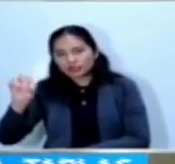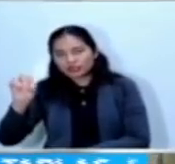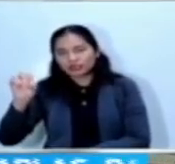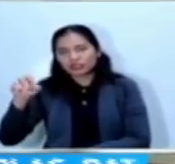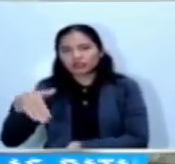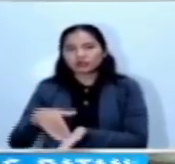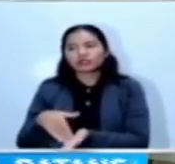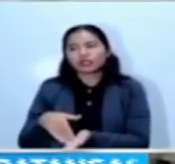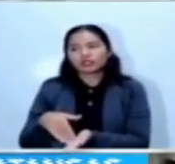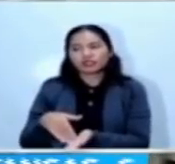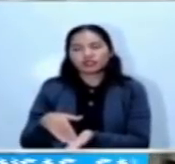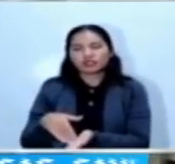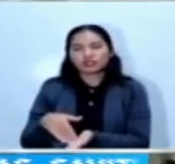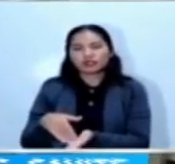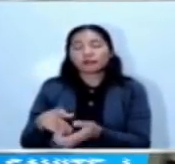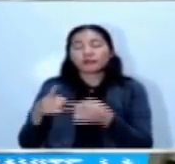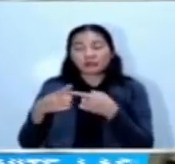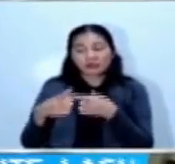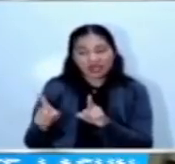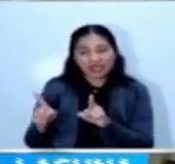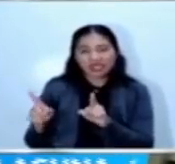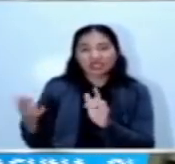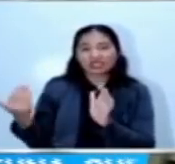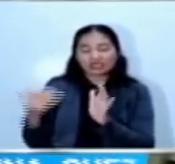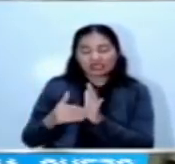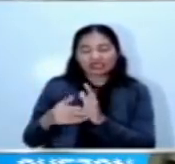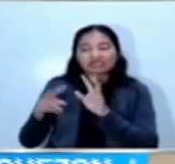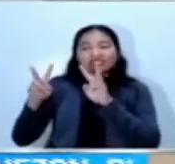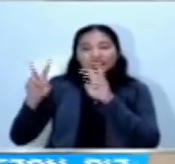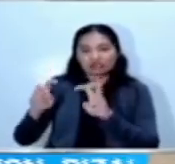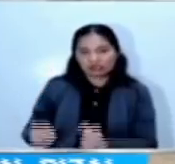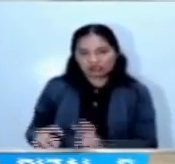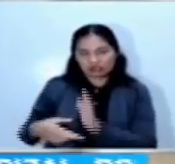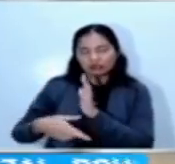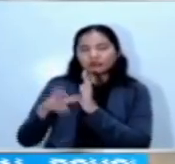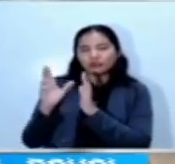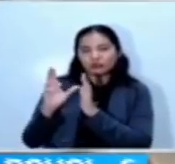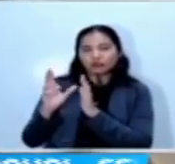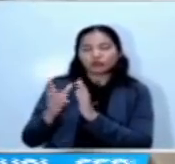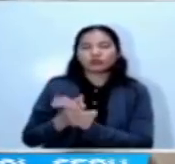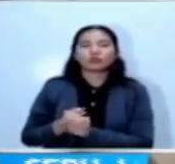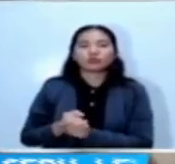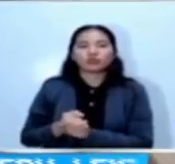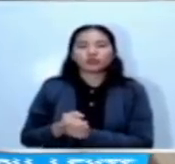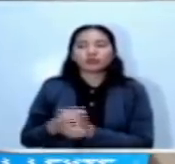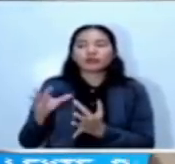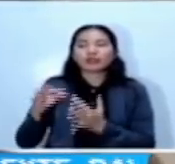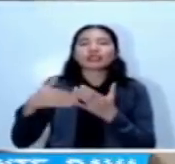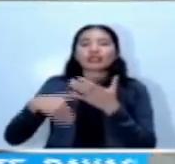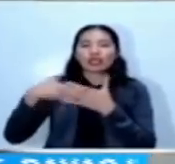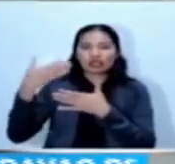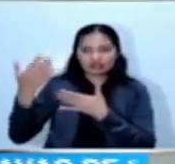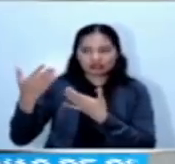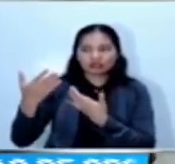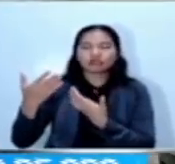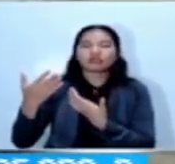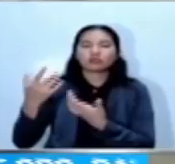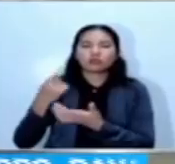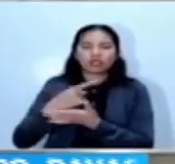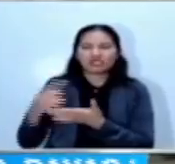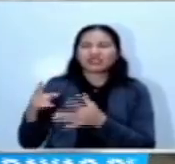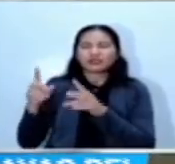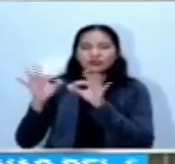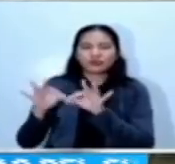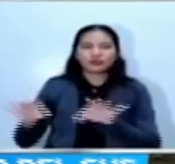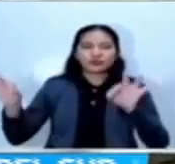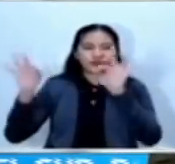again, titingnan pa natin at babantayan pa natin mga numero. Lalo na sa susunod na mga araw, kasi mahalaga ito eh. Kasi ngayon nakikita